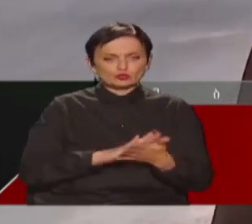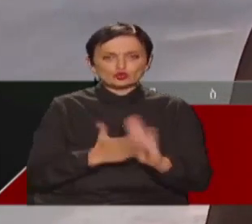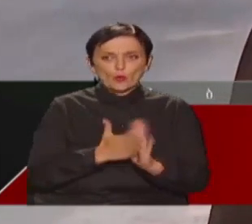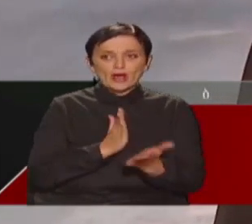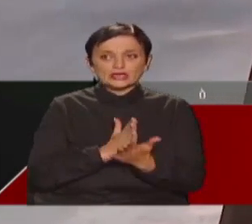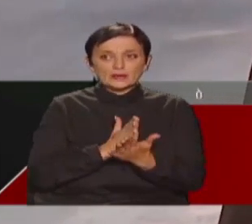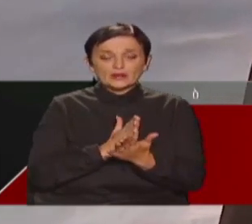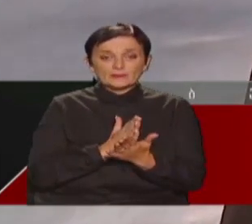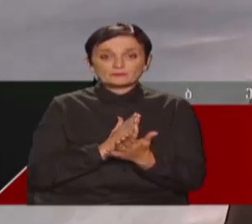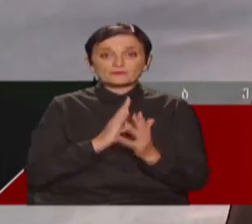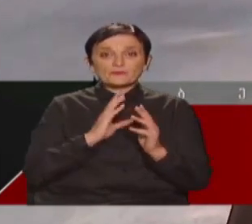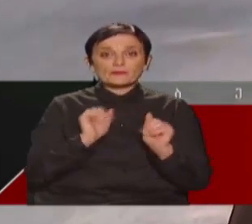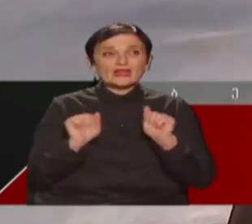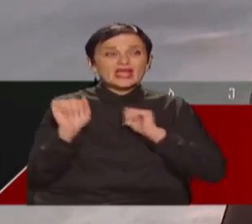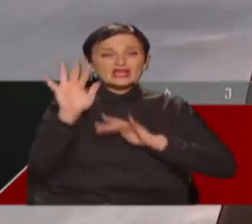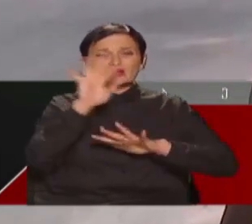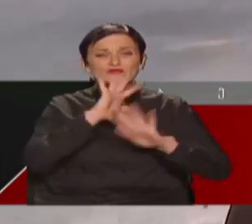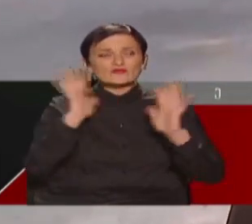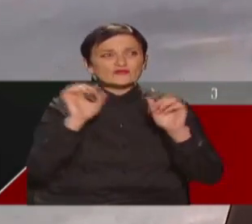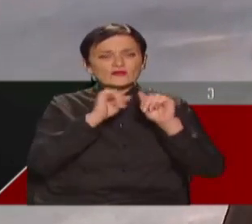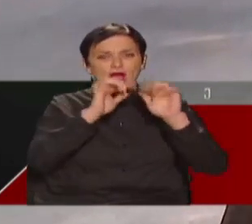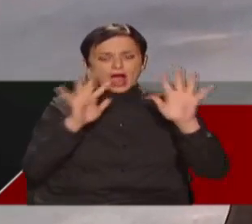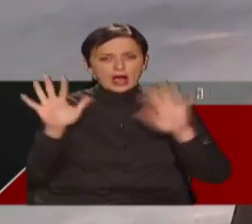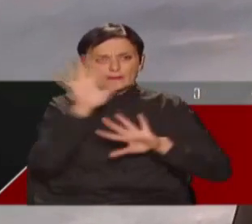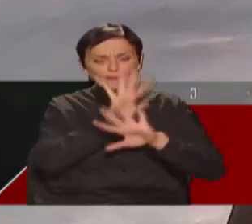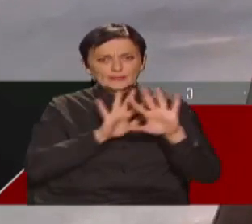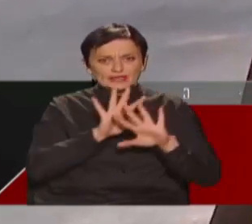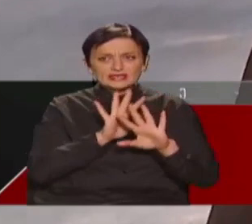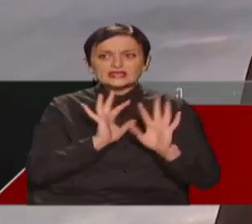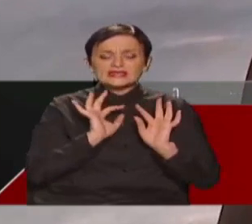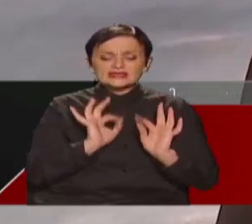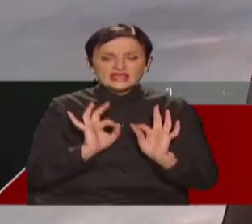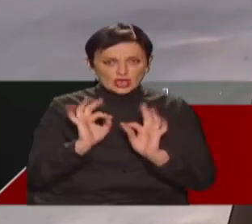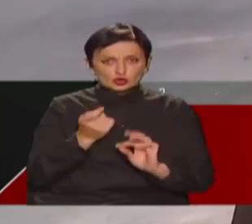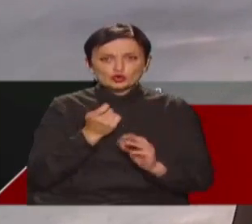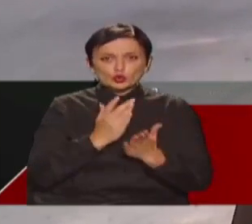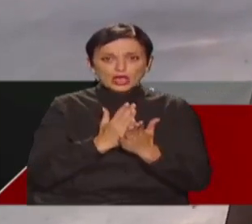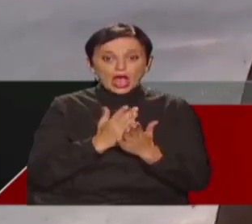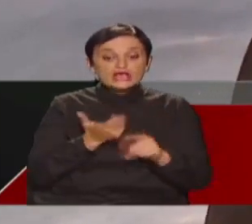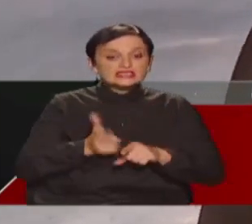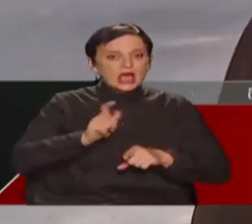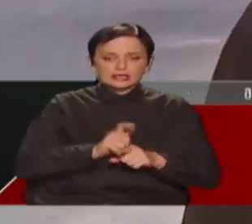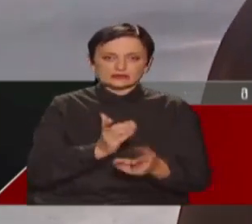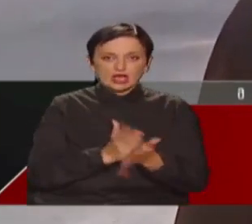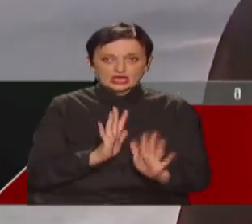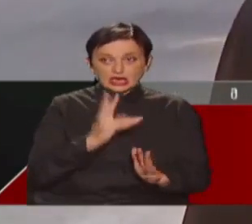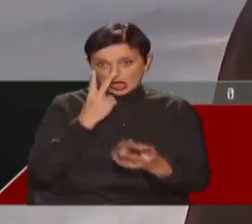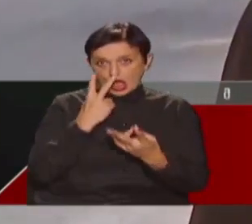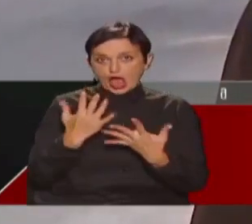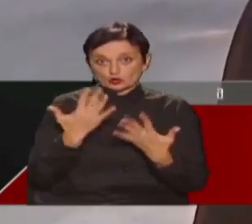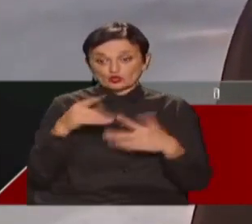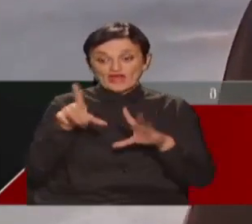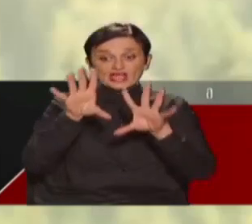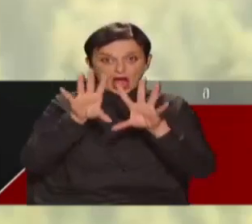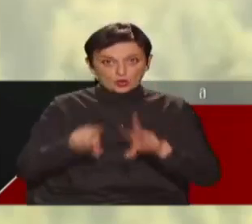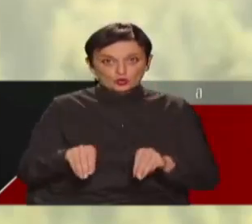dgomareoba, dakvalian dakvamlianeba zalian nelia tsuda aris, agar aris ise zalian da etqoba rom chaakris